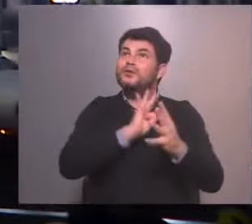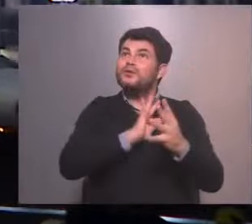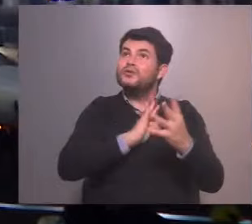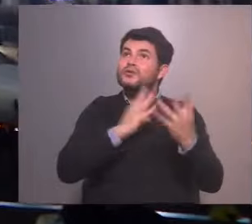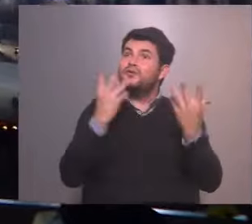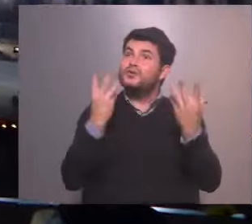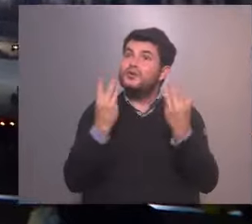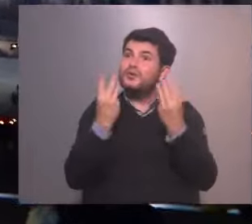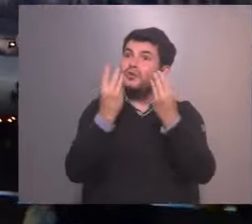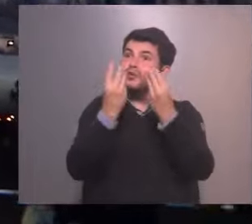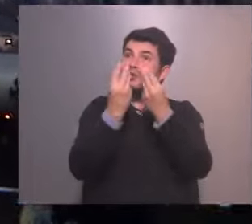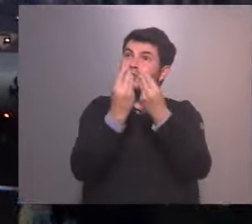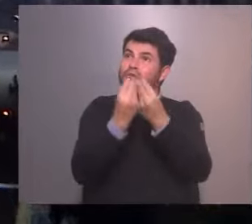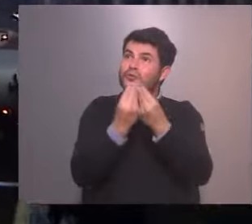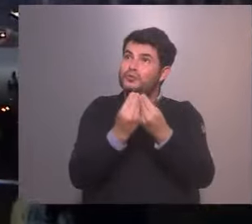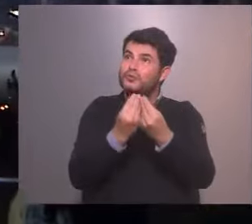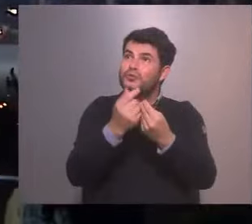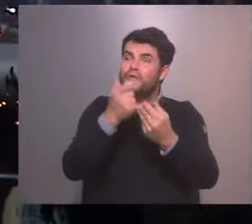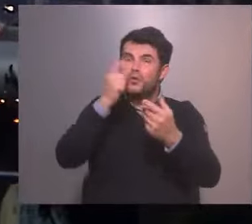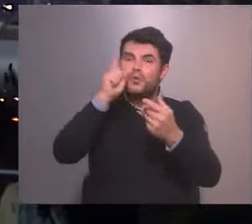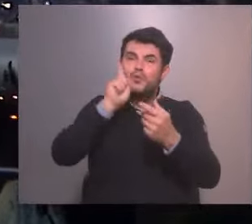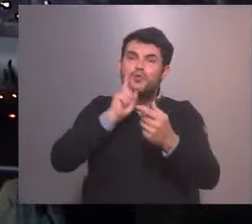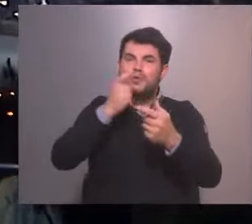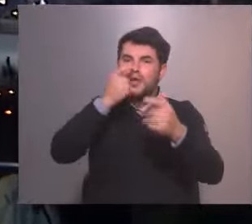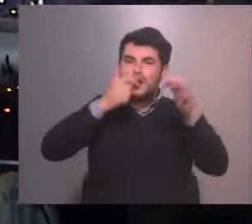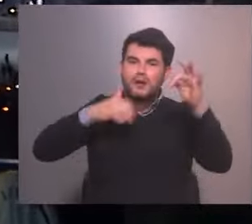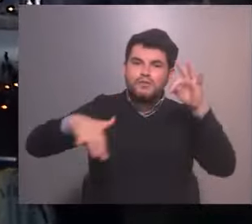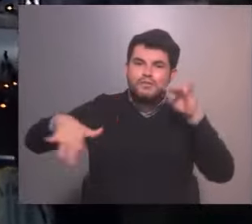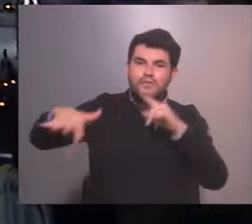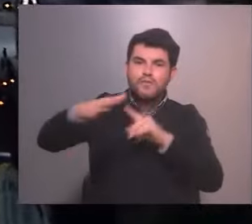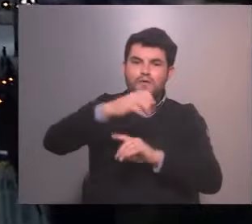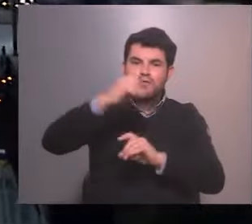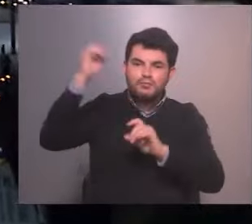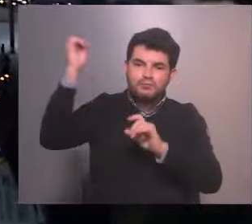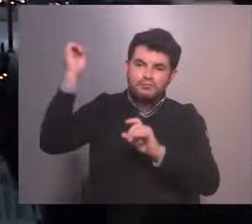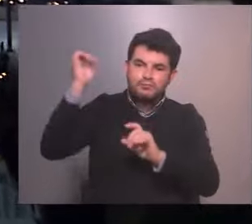il frutto del tuo seno, Gesù.